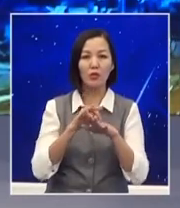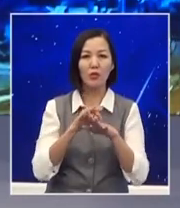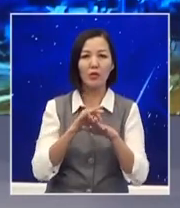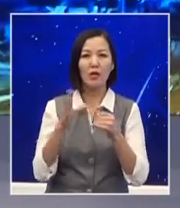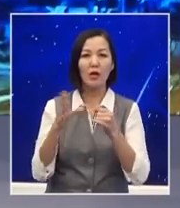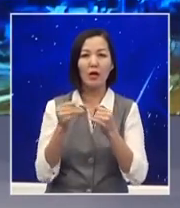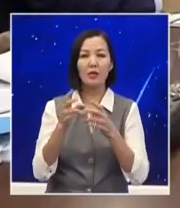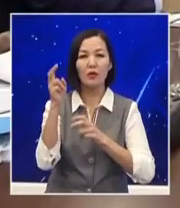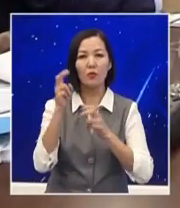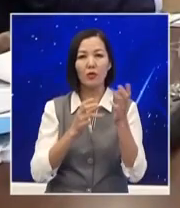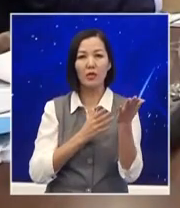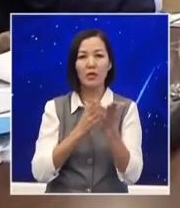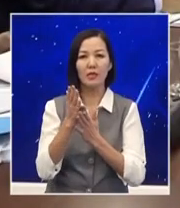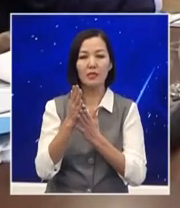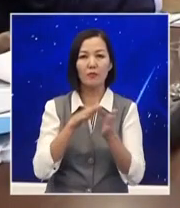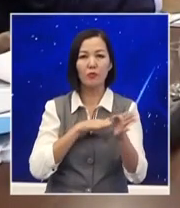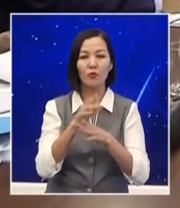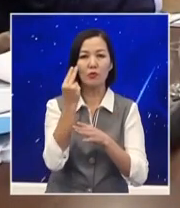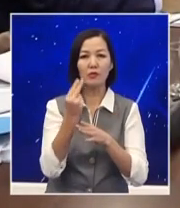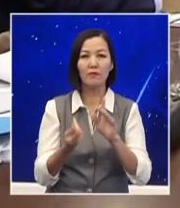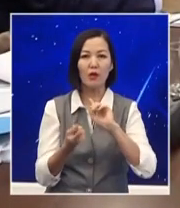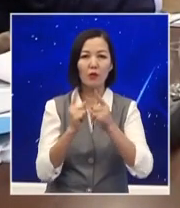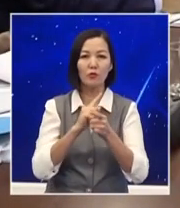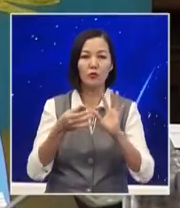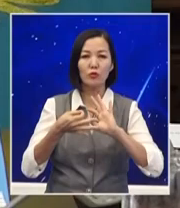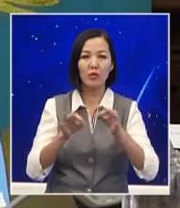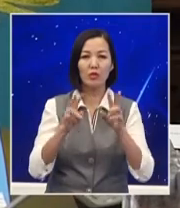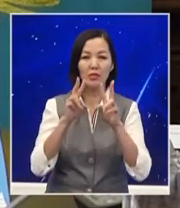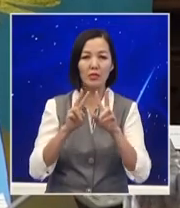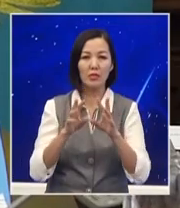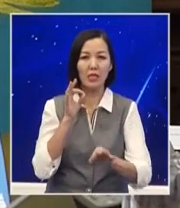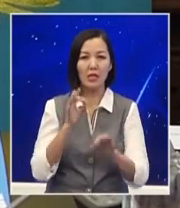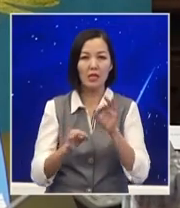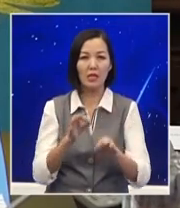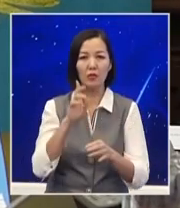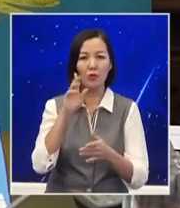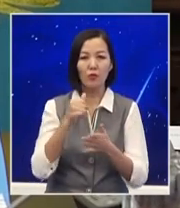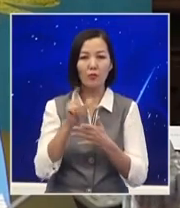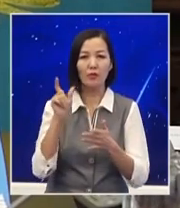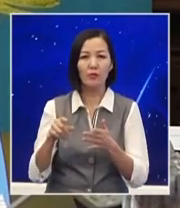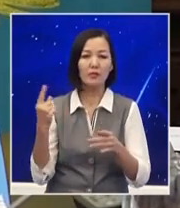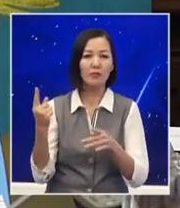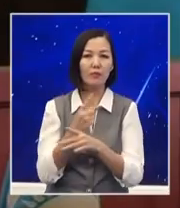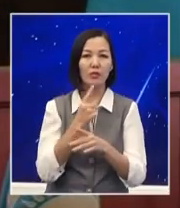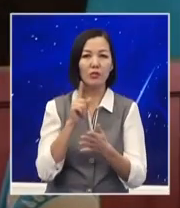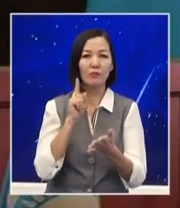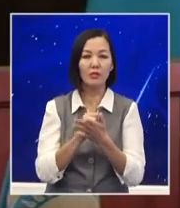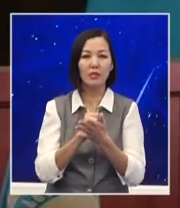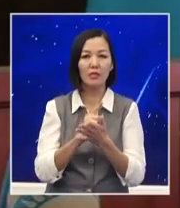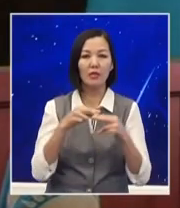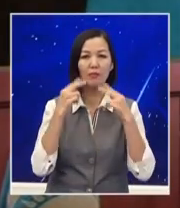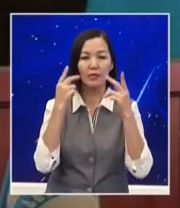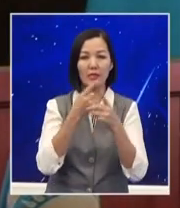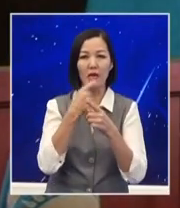Онда агроөнеркәсіп кешенін толық цифрландыру мәселесі жан-жақты қаралды. Үкімет басшысы елдің бірінші кезектегі міндет екенін баса